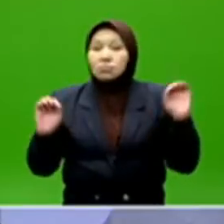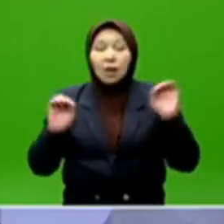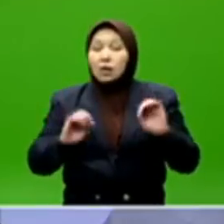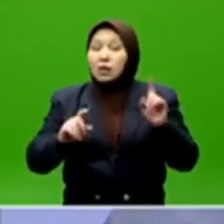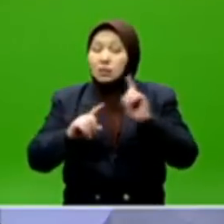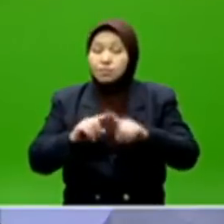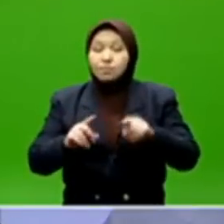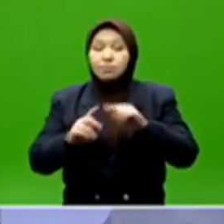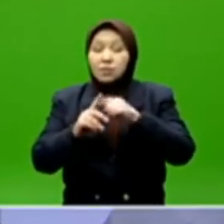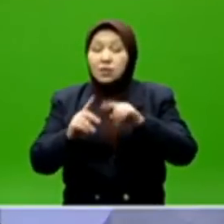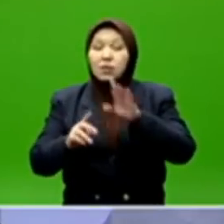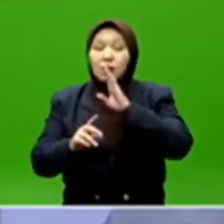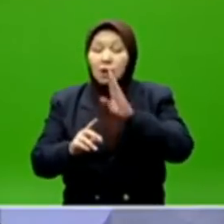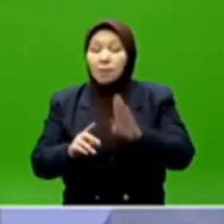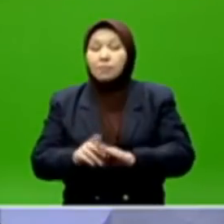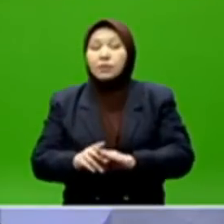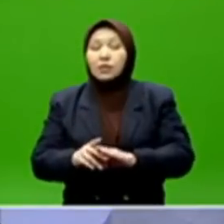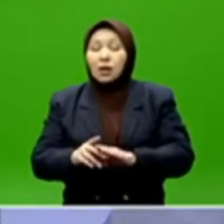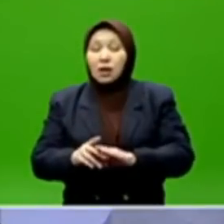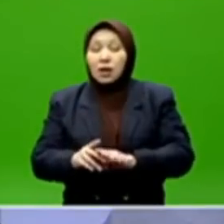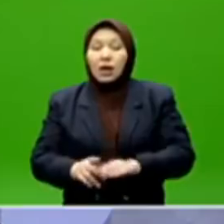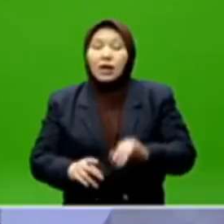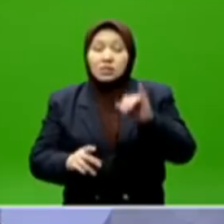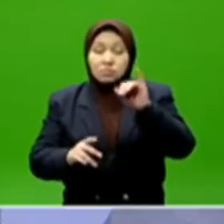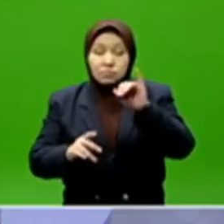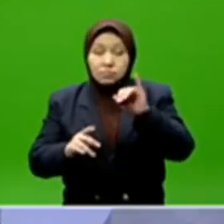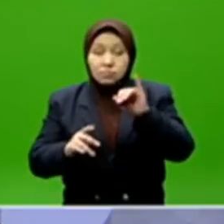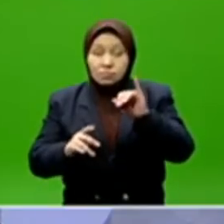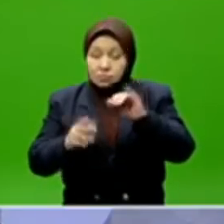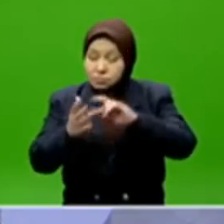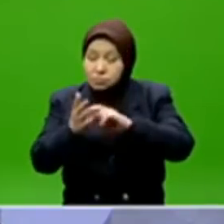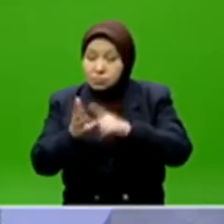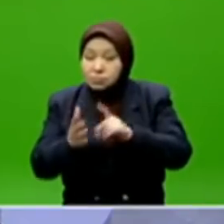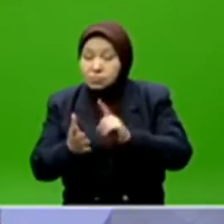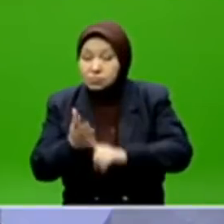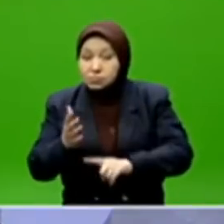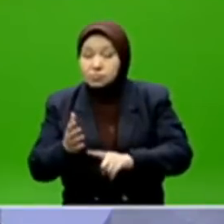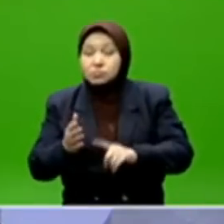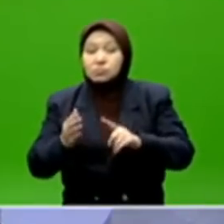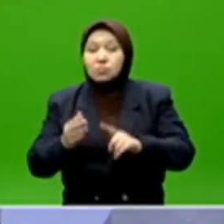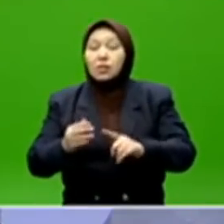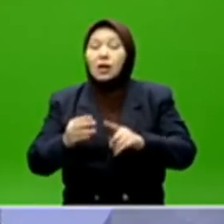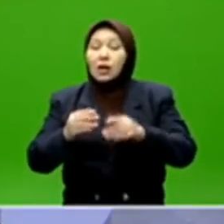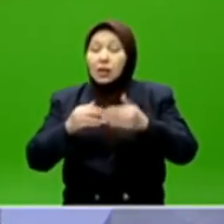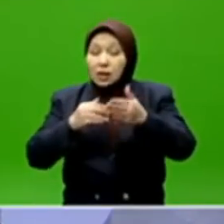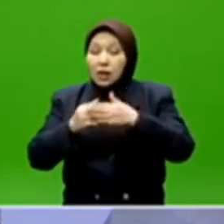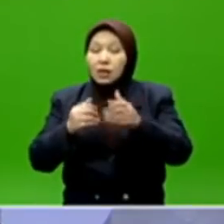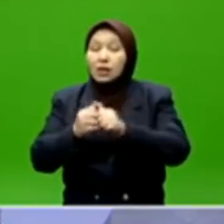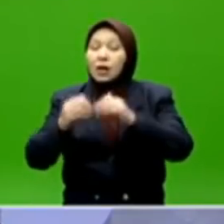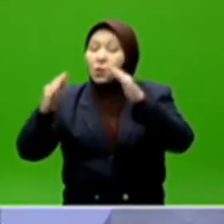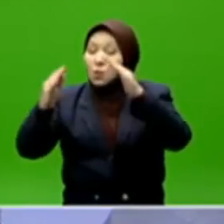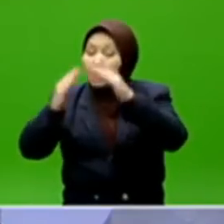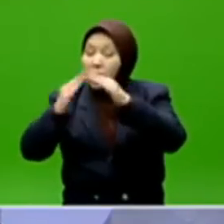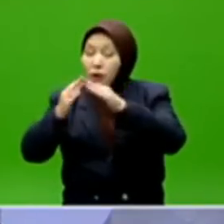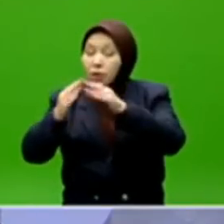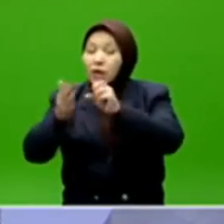bila cakap inda baitikal muharram, maksudnya apa? Di sisi rumah engkau yang